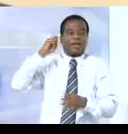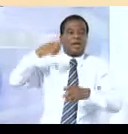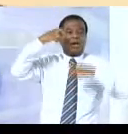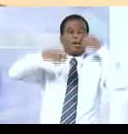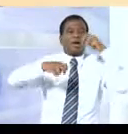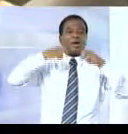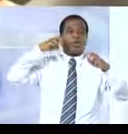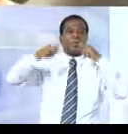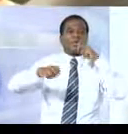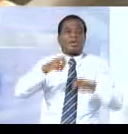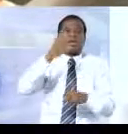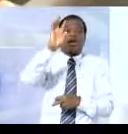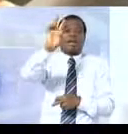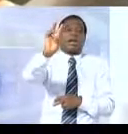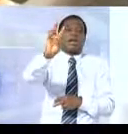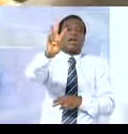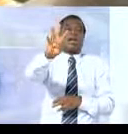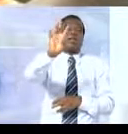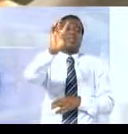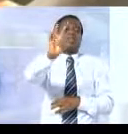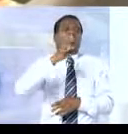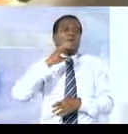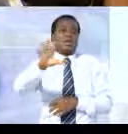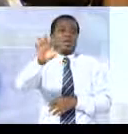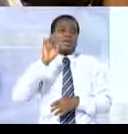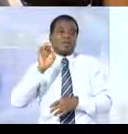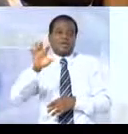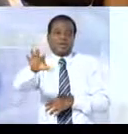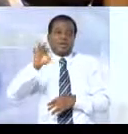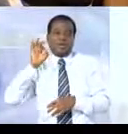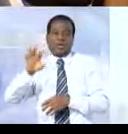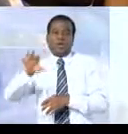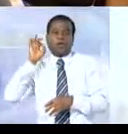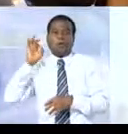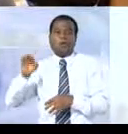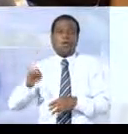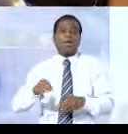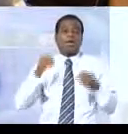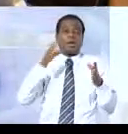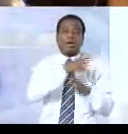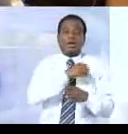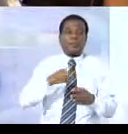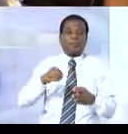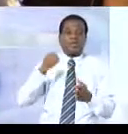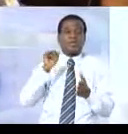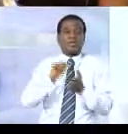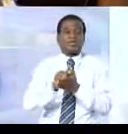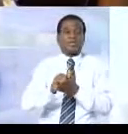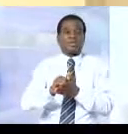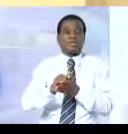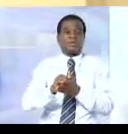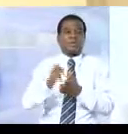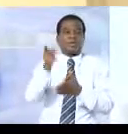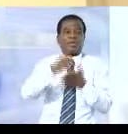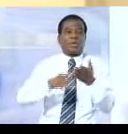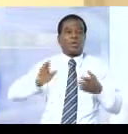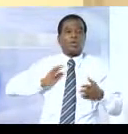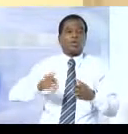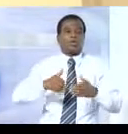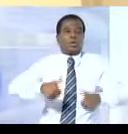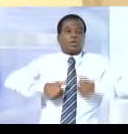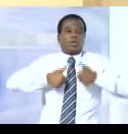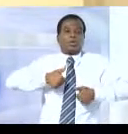été sélectionnées. Cette distinction des candidats de l'INHP remet l'Institut au cœur de l'excellence. Notre ambition,